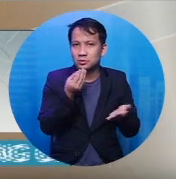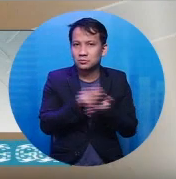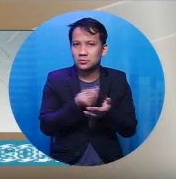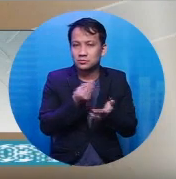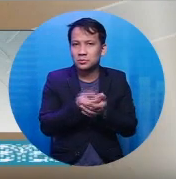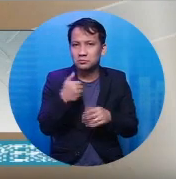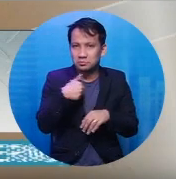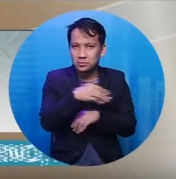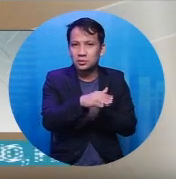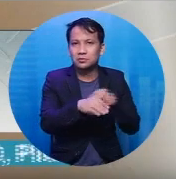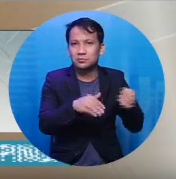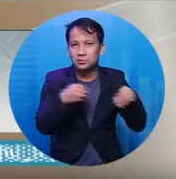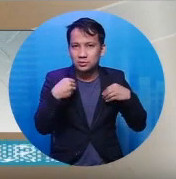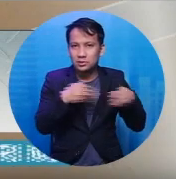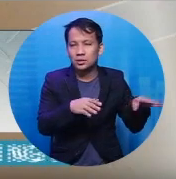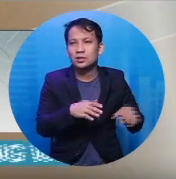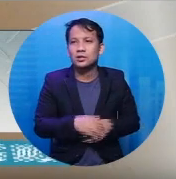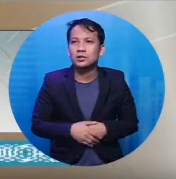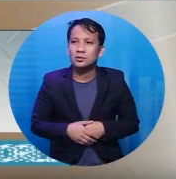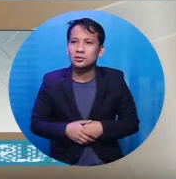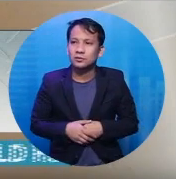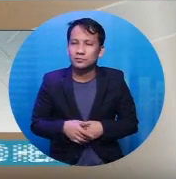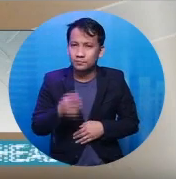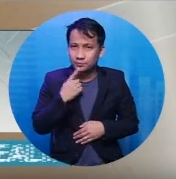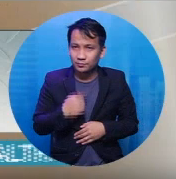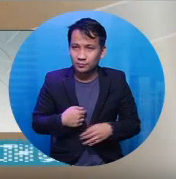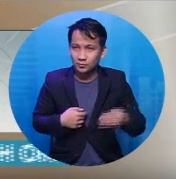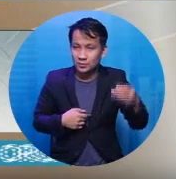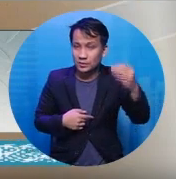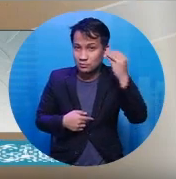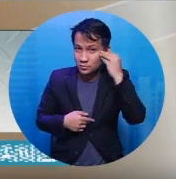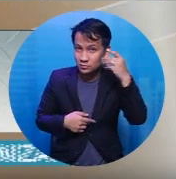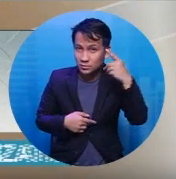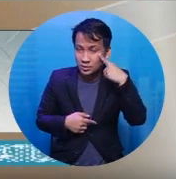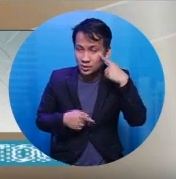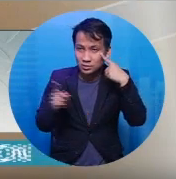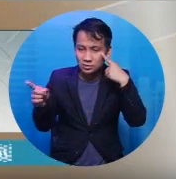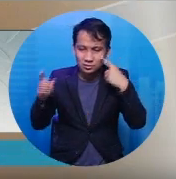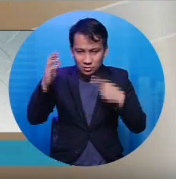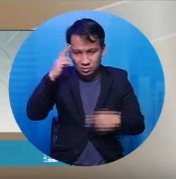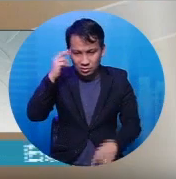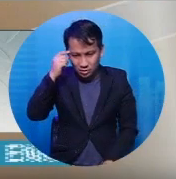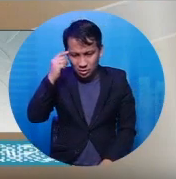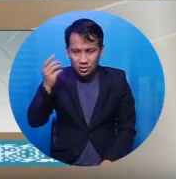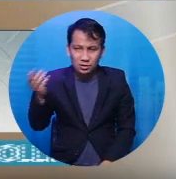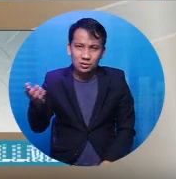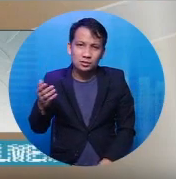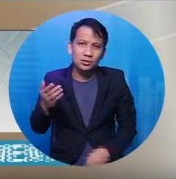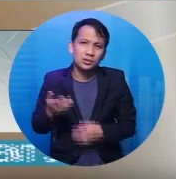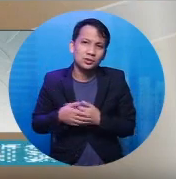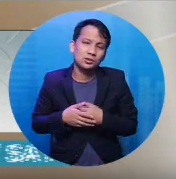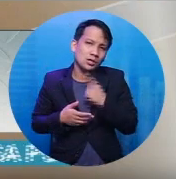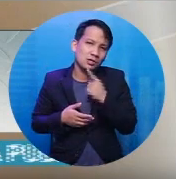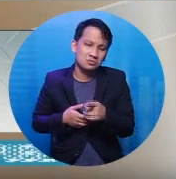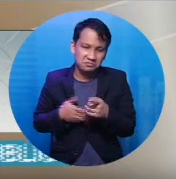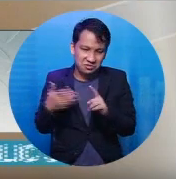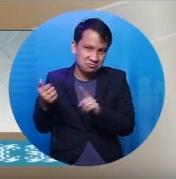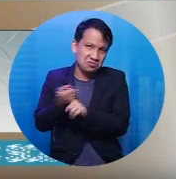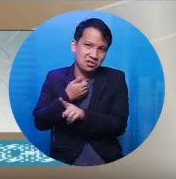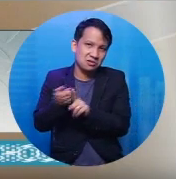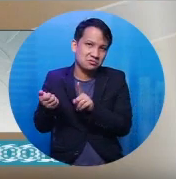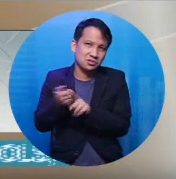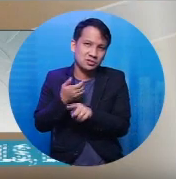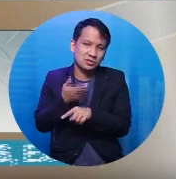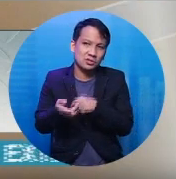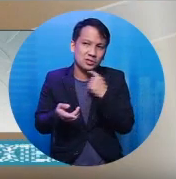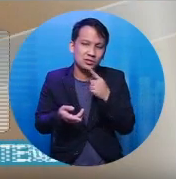Ayun. Mr. Pelicano. Idol. Mukhang mapagsamantala po kayo, sir. Mukhang